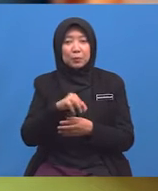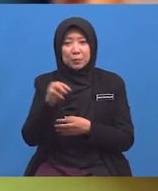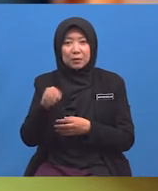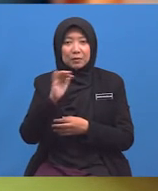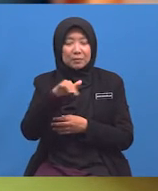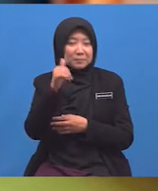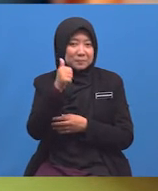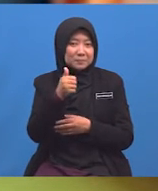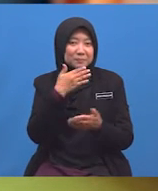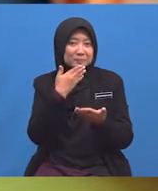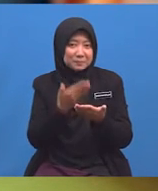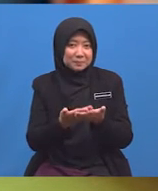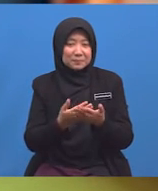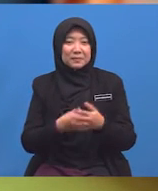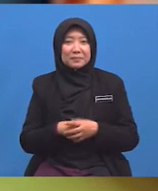yang hebat.